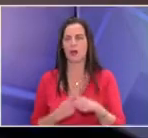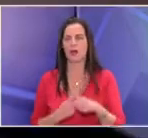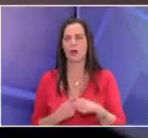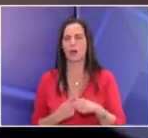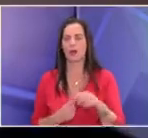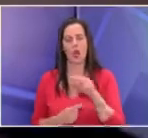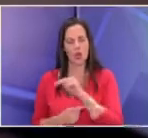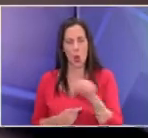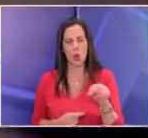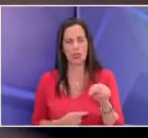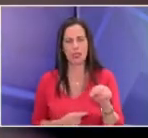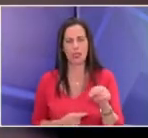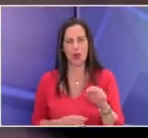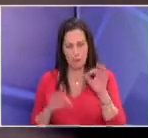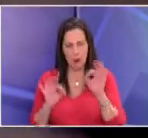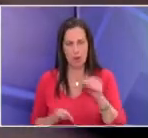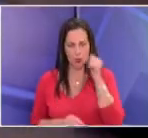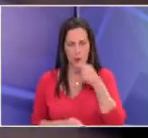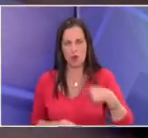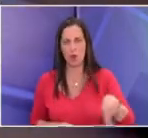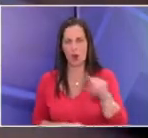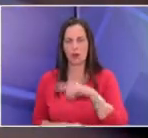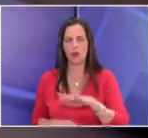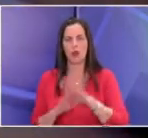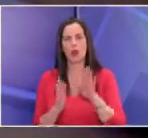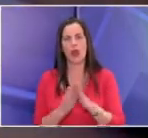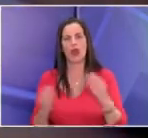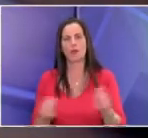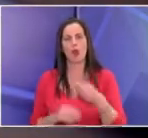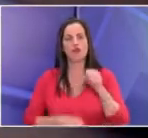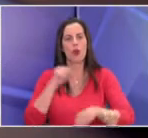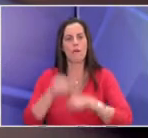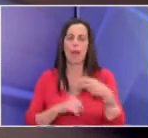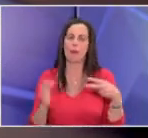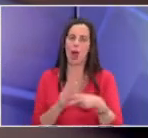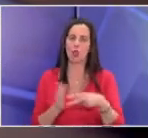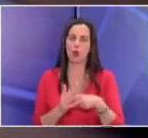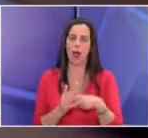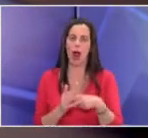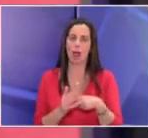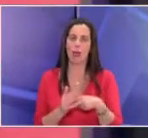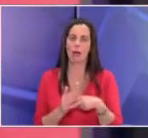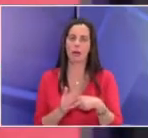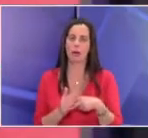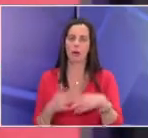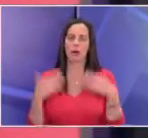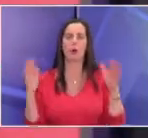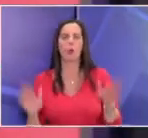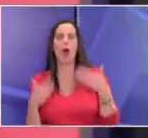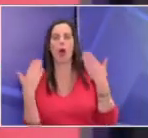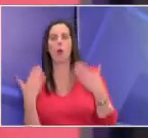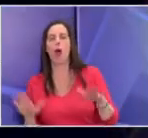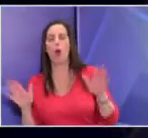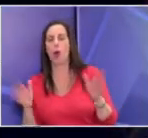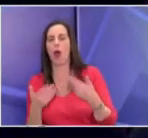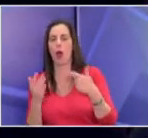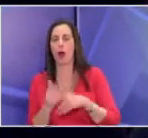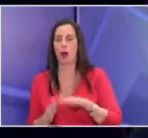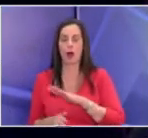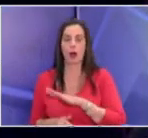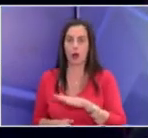בשיח מול שלומי חתוקה, החליטה לעזוב את האולפן באמצע. אחרי שהיא עזבה את האולפן, בדקתי כמה דברים שהיא אמרה. אני בשלב